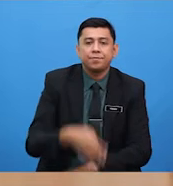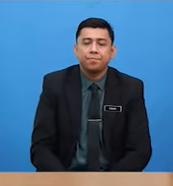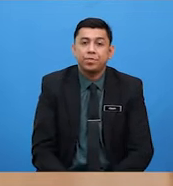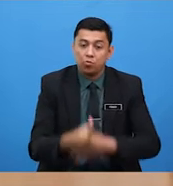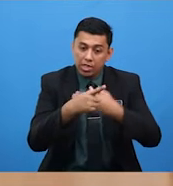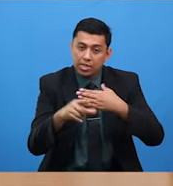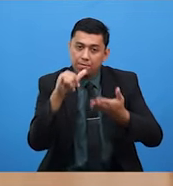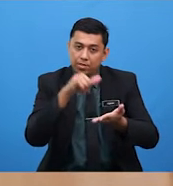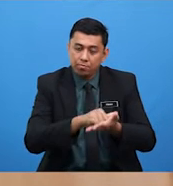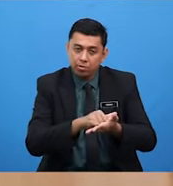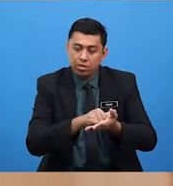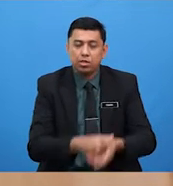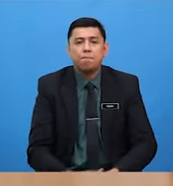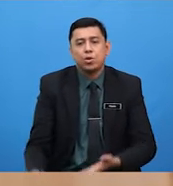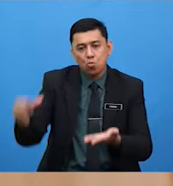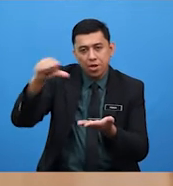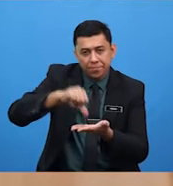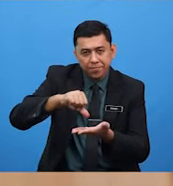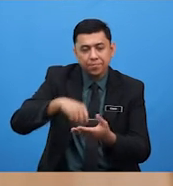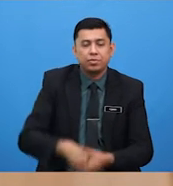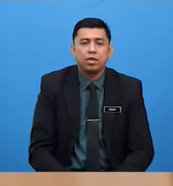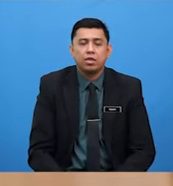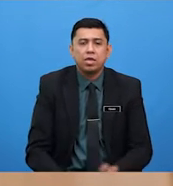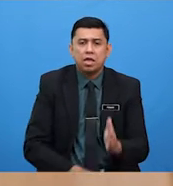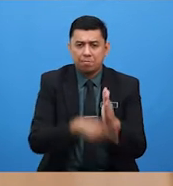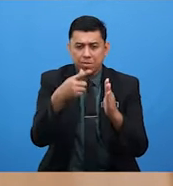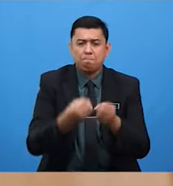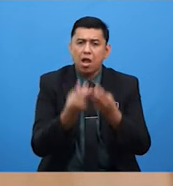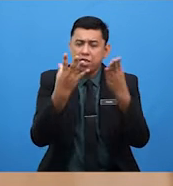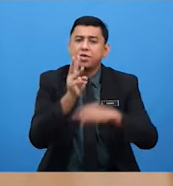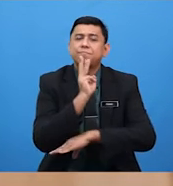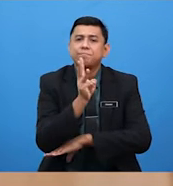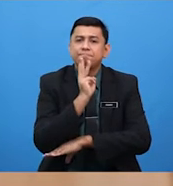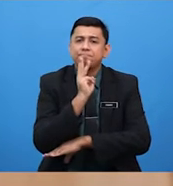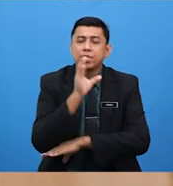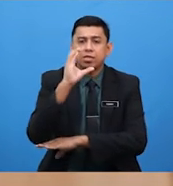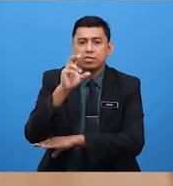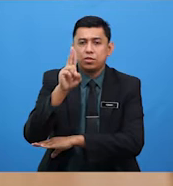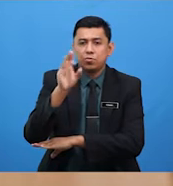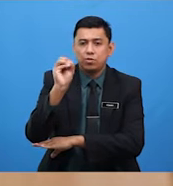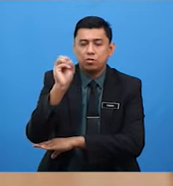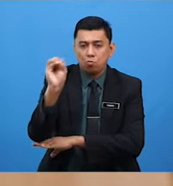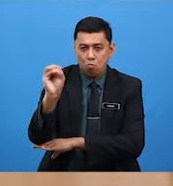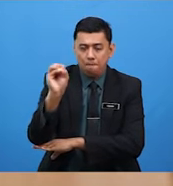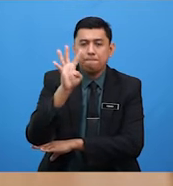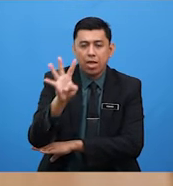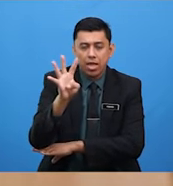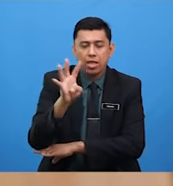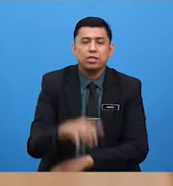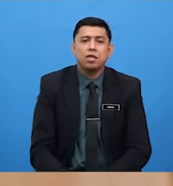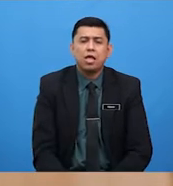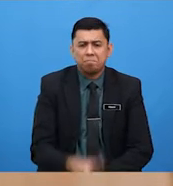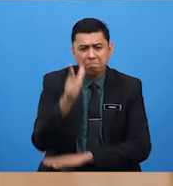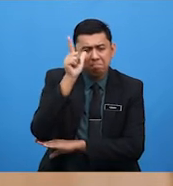Okey, selepas itu, cikgu akan menuangkan lebih banyak air ke dalam larutan kupon 2 sulfat yang kita sediakan dan kita